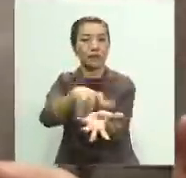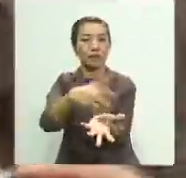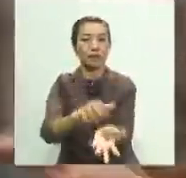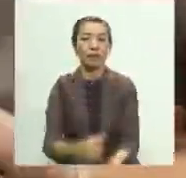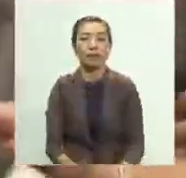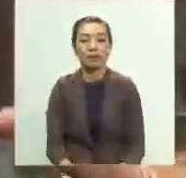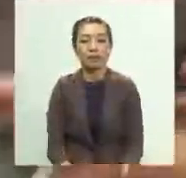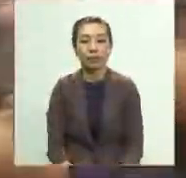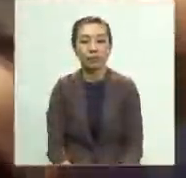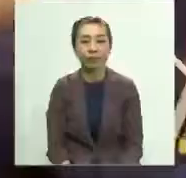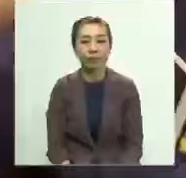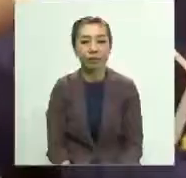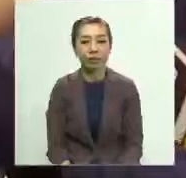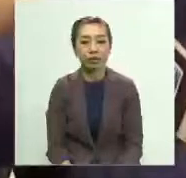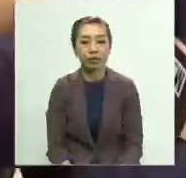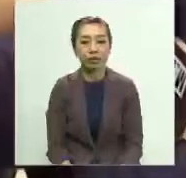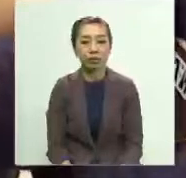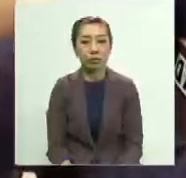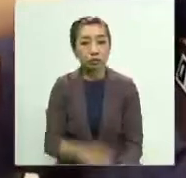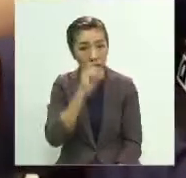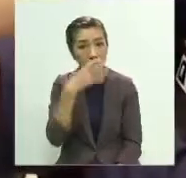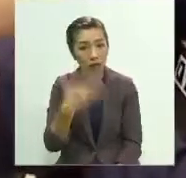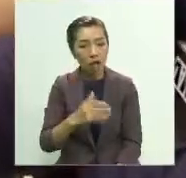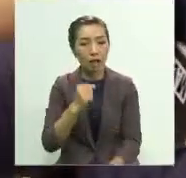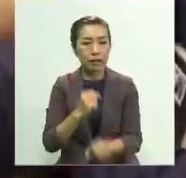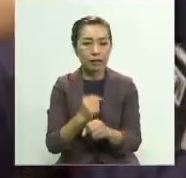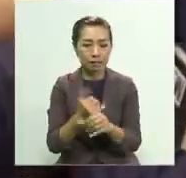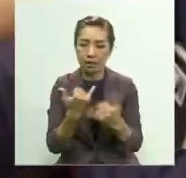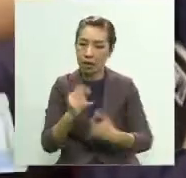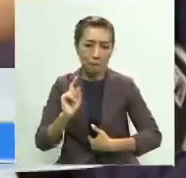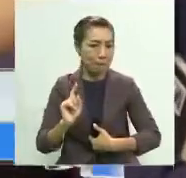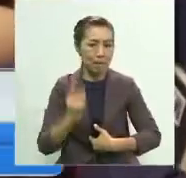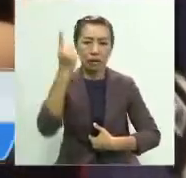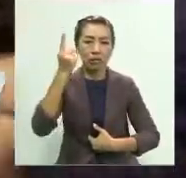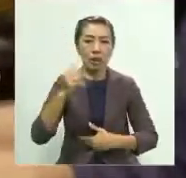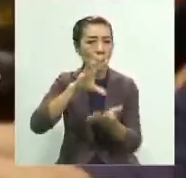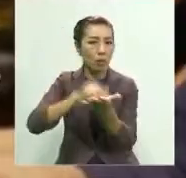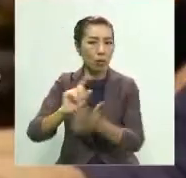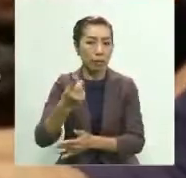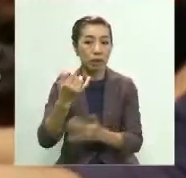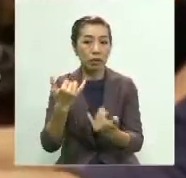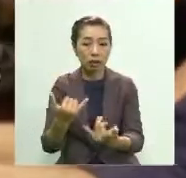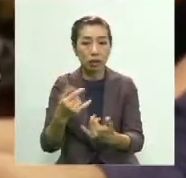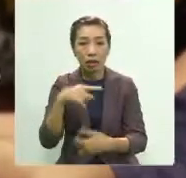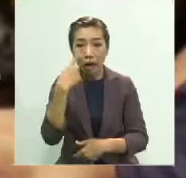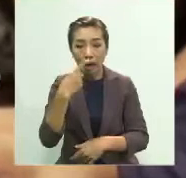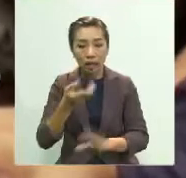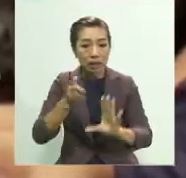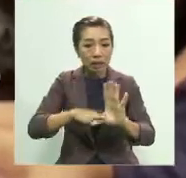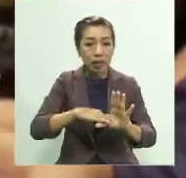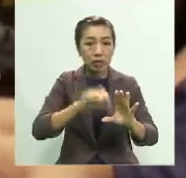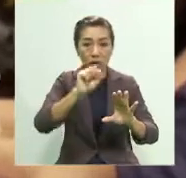ค่ะ เขาต้องให้อัปเดตคือทำให้มันเป็นปัจจุบันให้หมดแล้วก็ใช้ทะเบียนที่จะลงกันใหม่เนี่ยแห